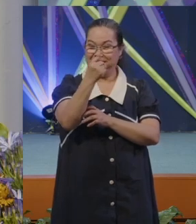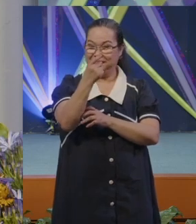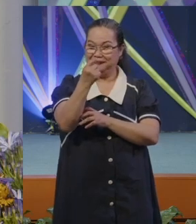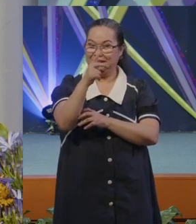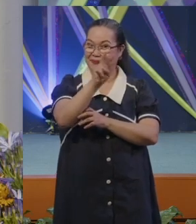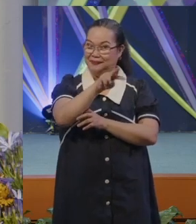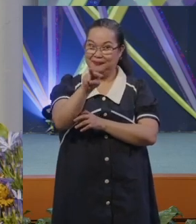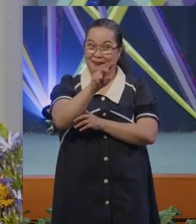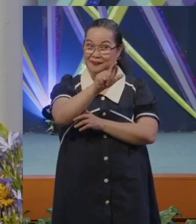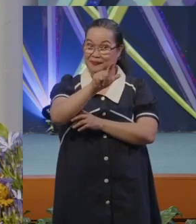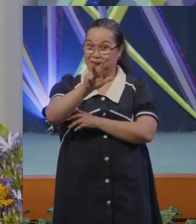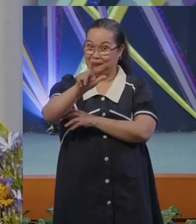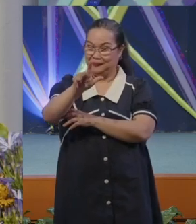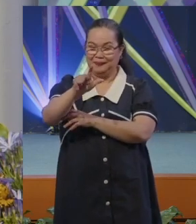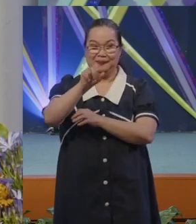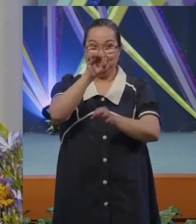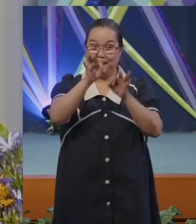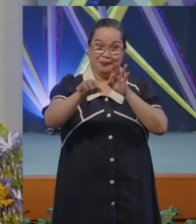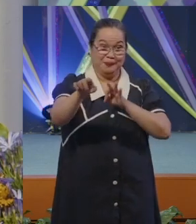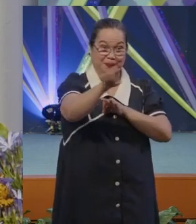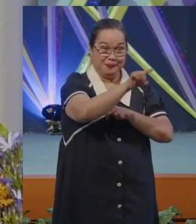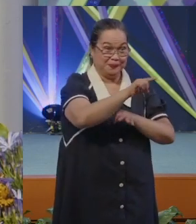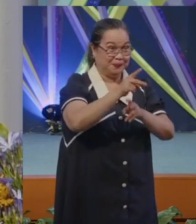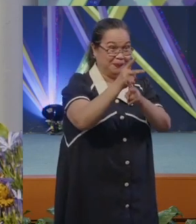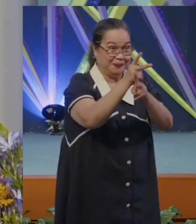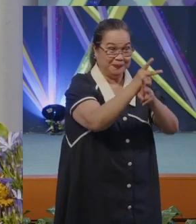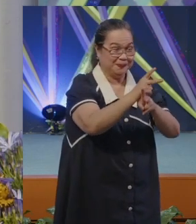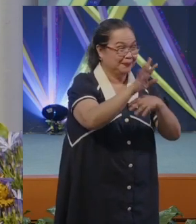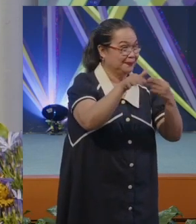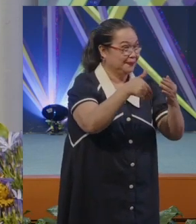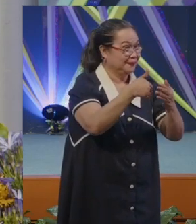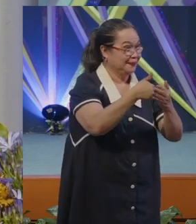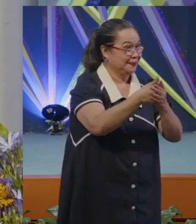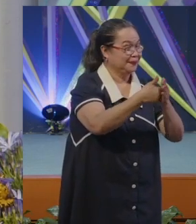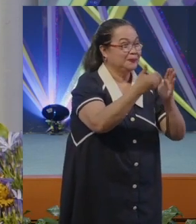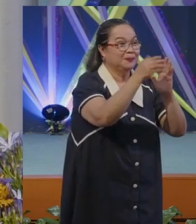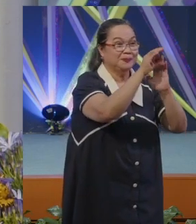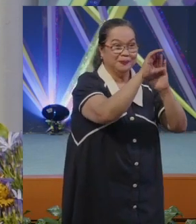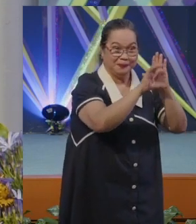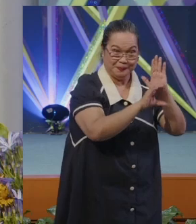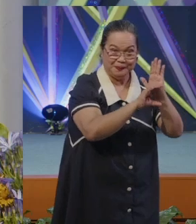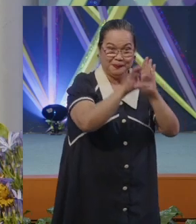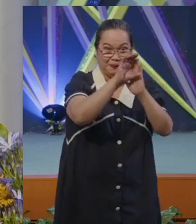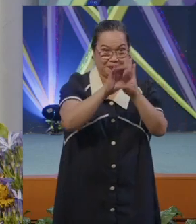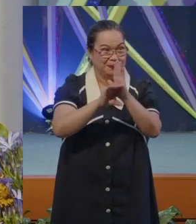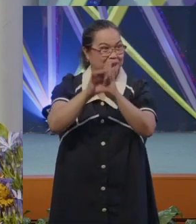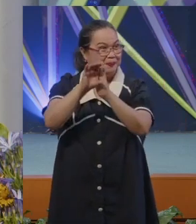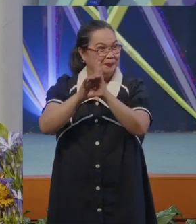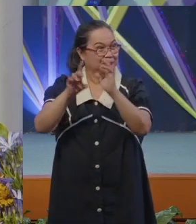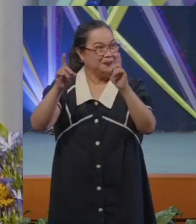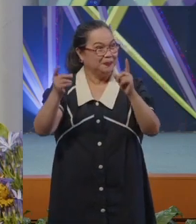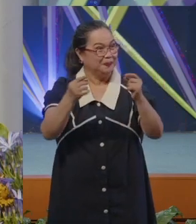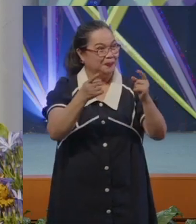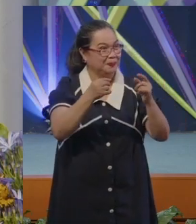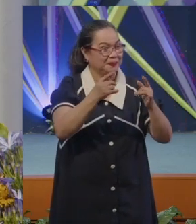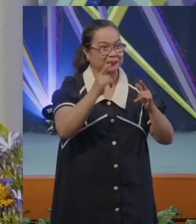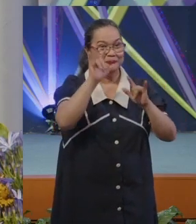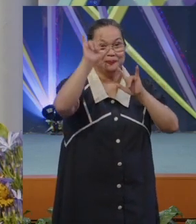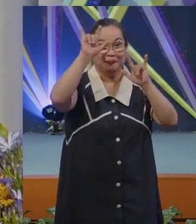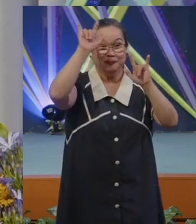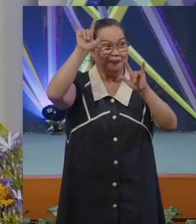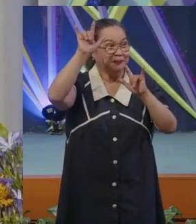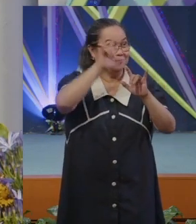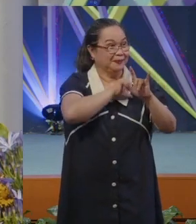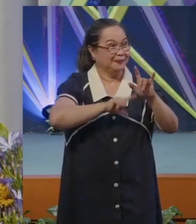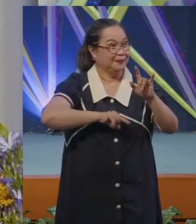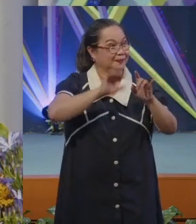11:22-23, For if you will be careful to do all this commandment that I command you to do, loving the Lord your